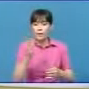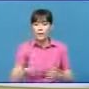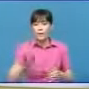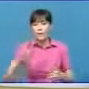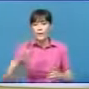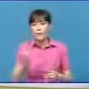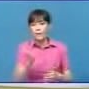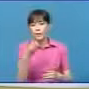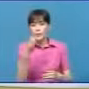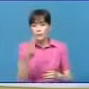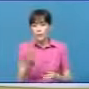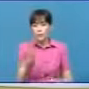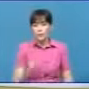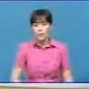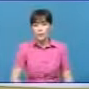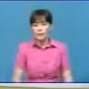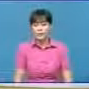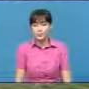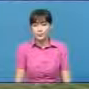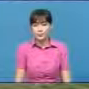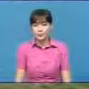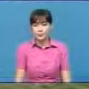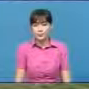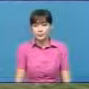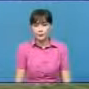Әбілдәбек Шардарбеков.